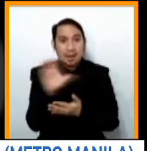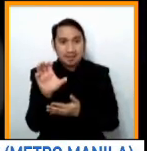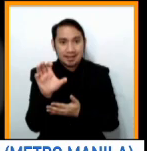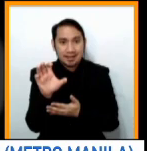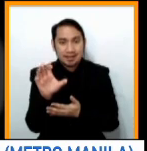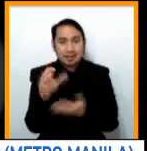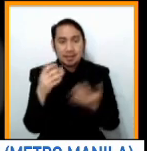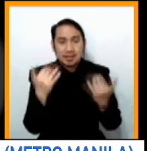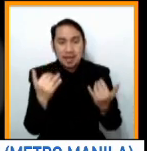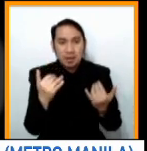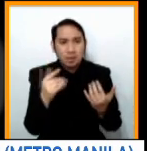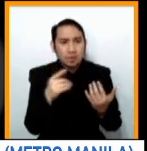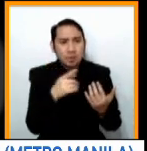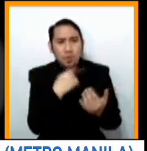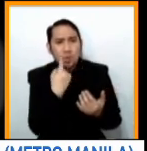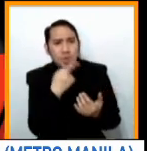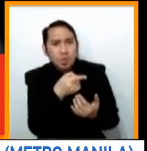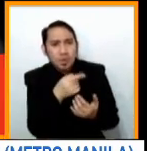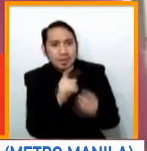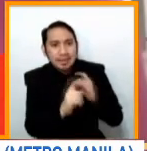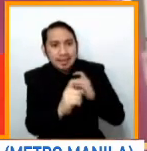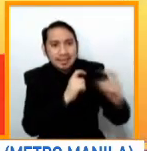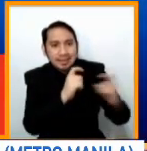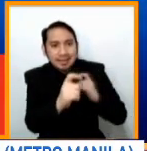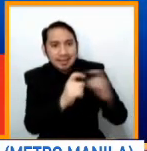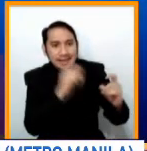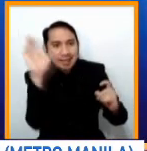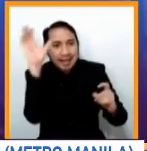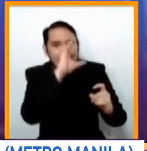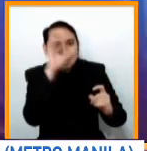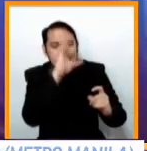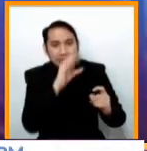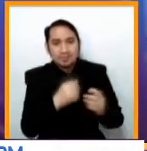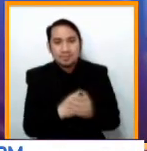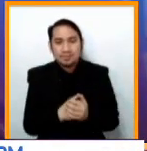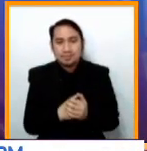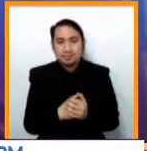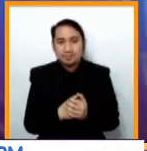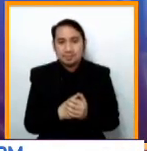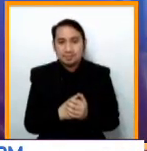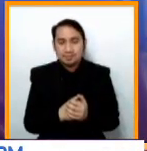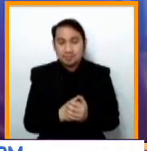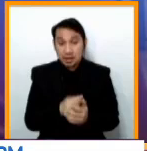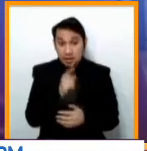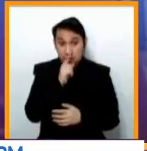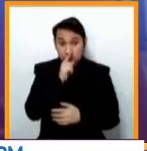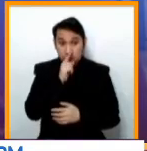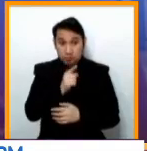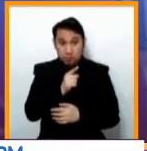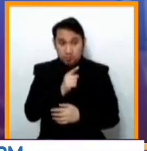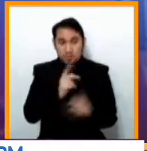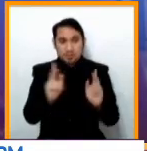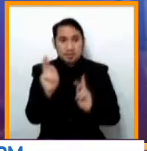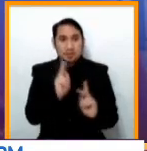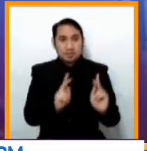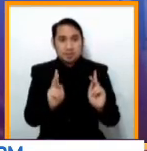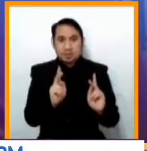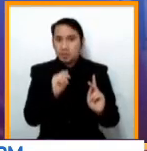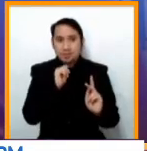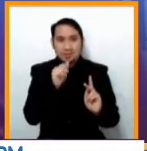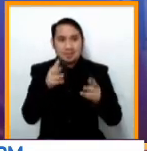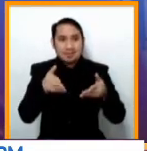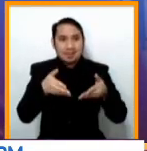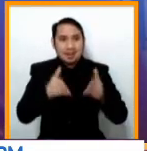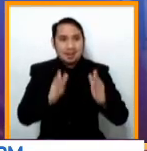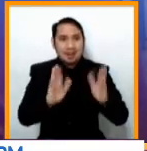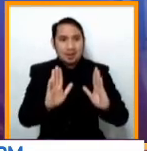sa ngayon ang nasa likod ng modus. I can assure the public, number one, we will not tolerate anyone who's making